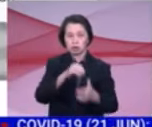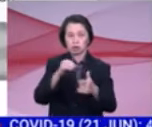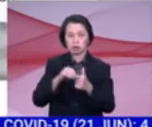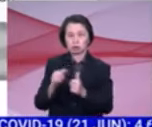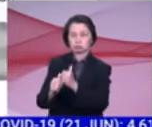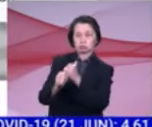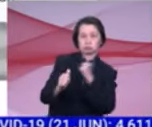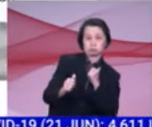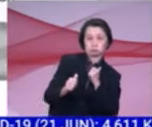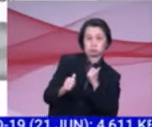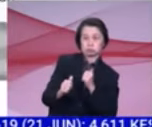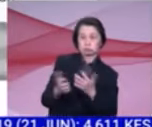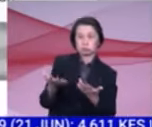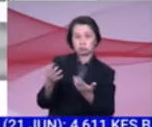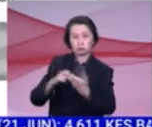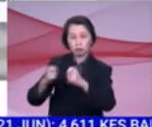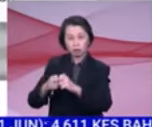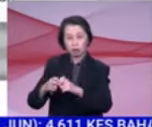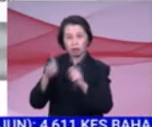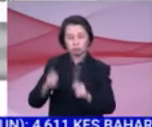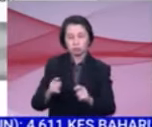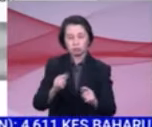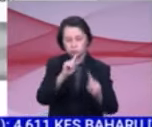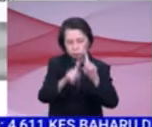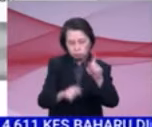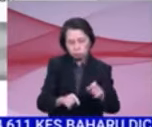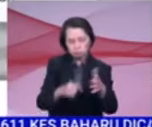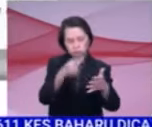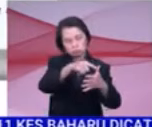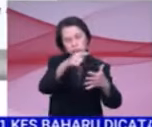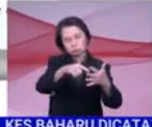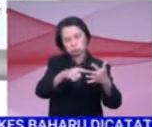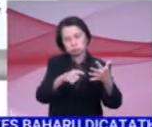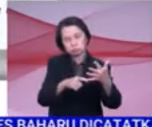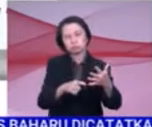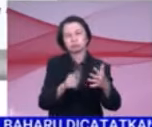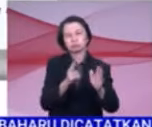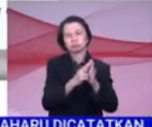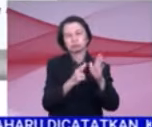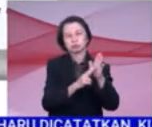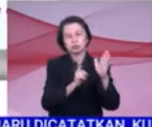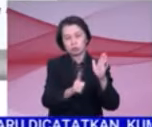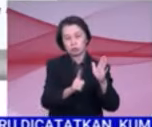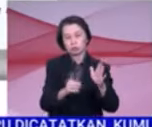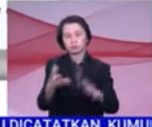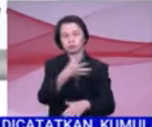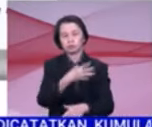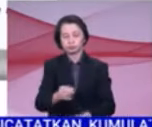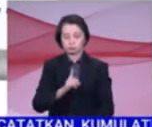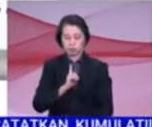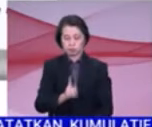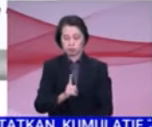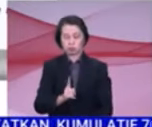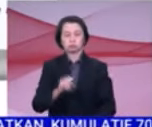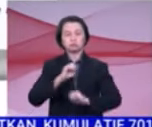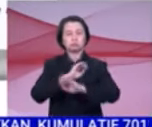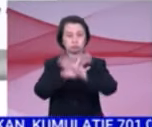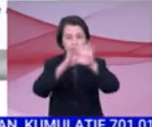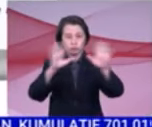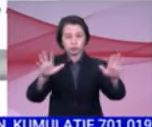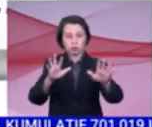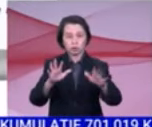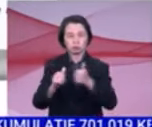mencegah kemudharatan perlu merujuk kepada ini memprediksi maqashid syariah dalam hal ini Islam secara jelas